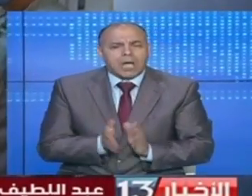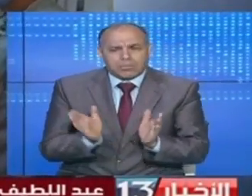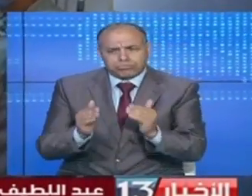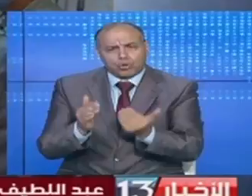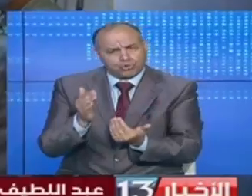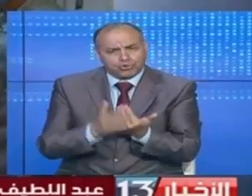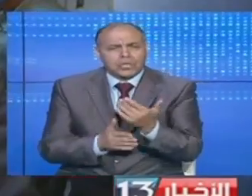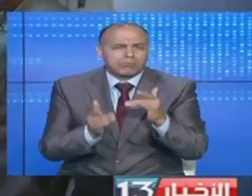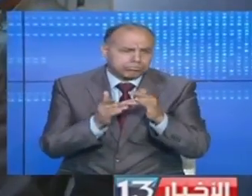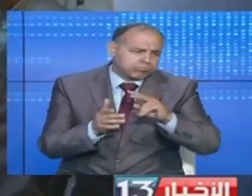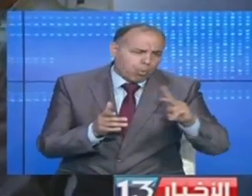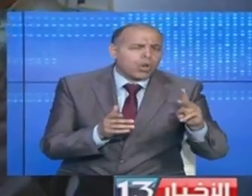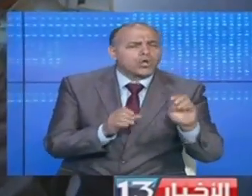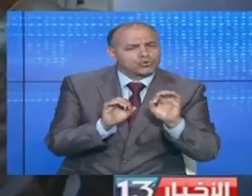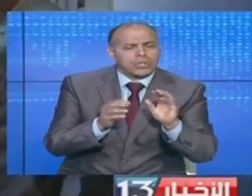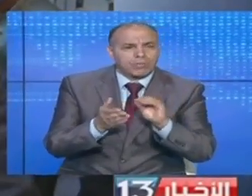بالتجهيزات ودعمه كذلك